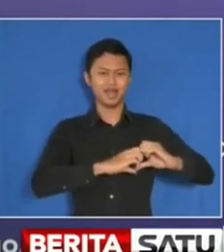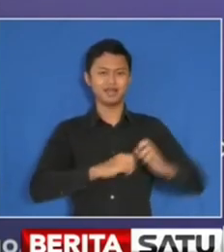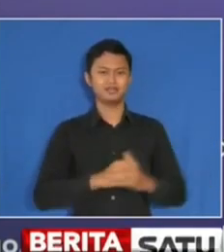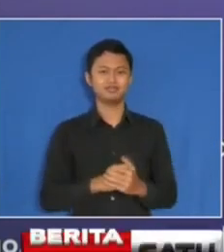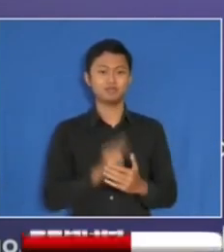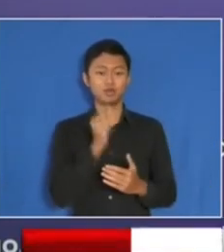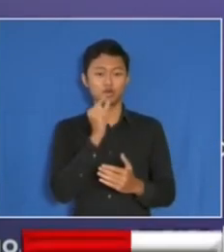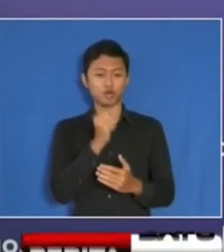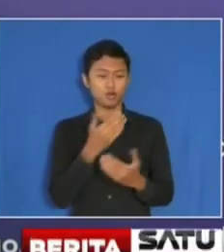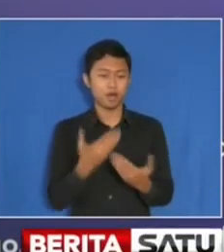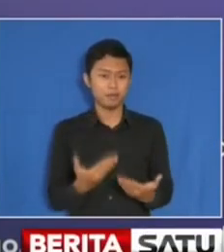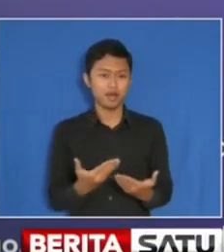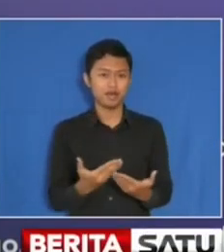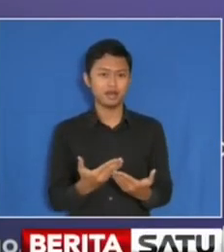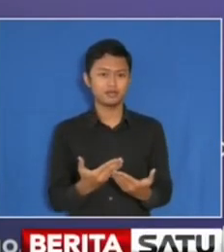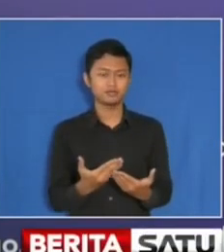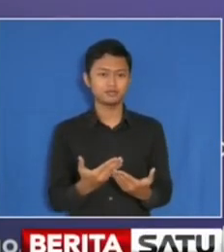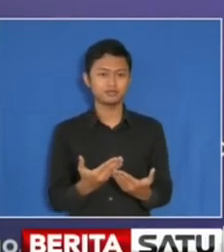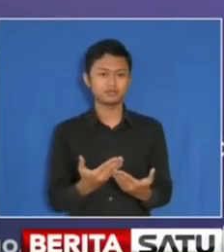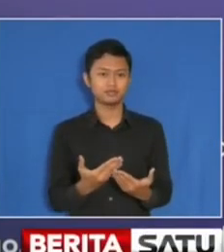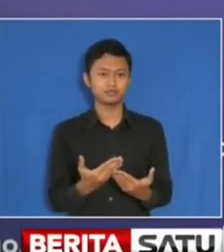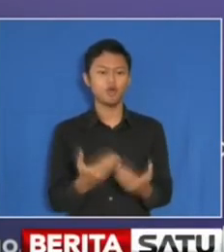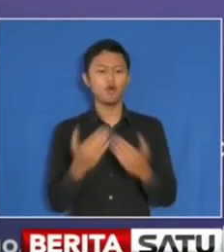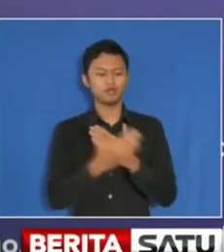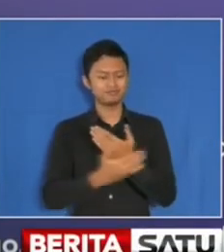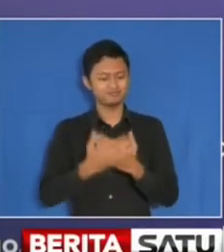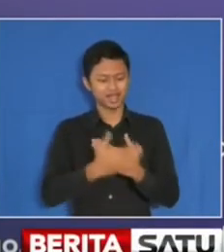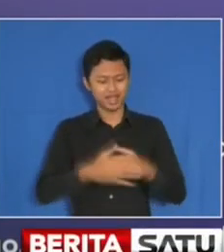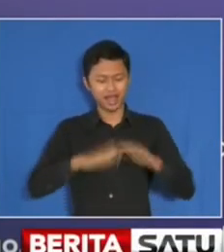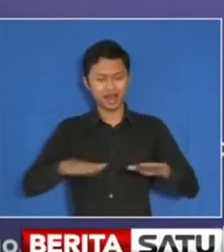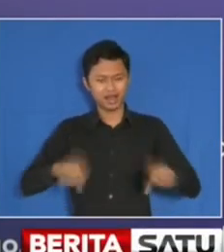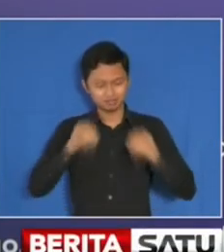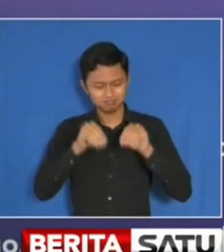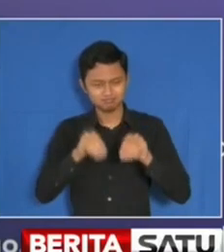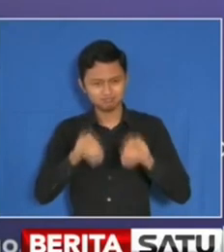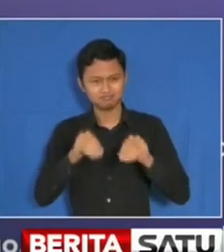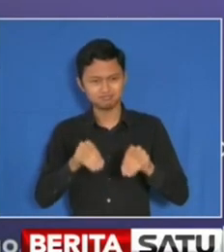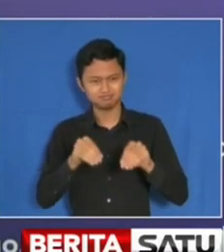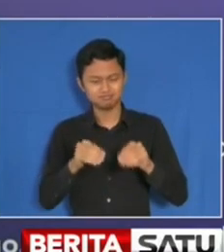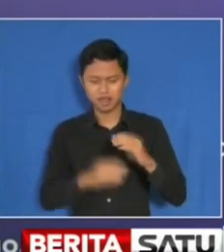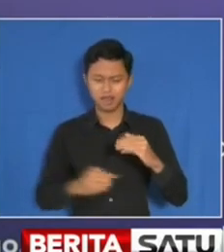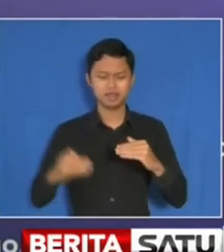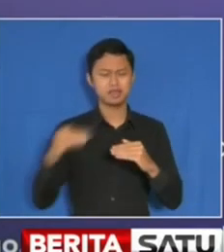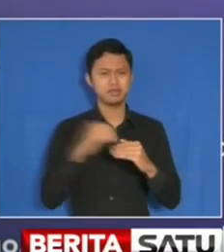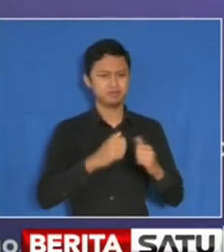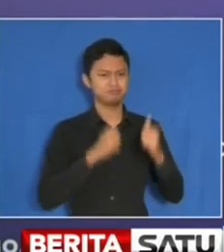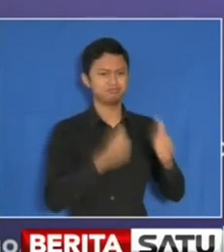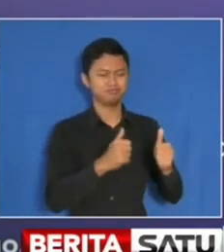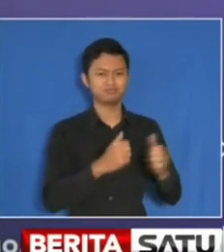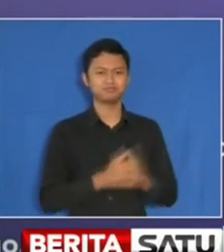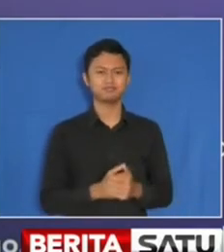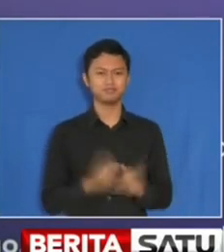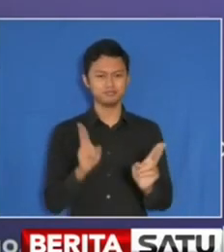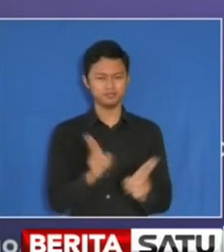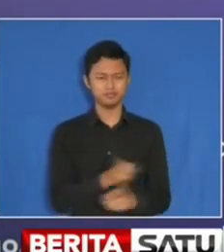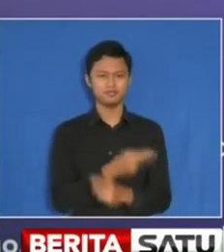kembangkan untuk bisa mendidik dan mengasuh putra-putri kita dengan lebih optimal.